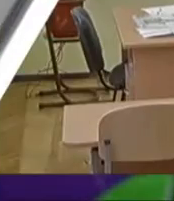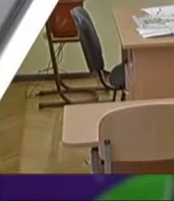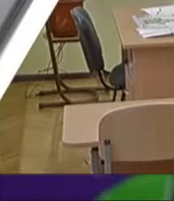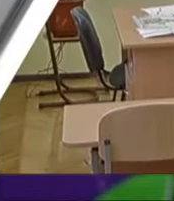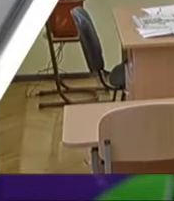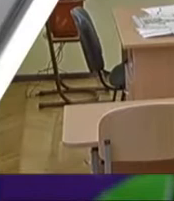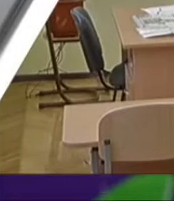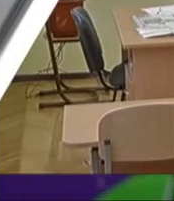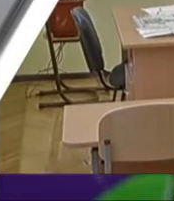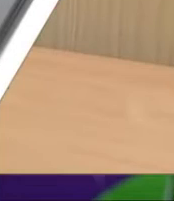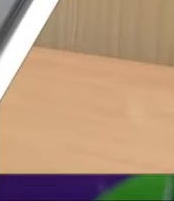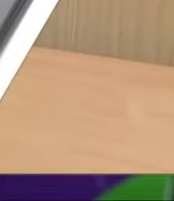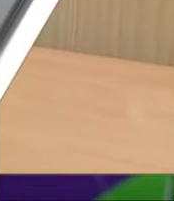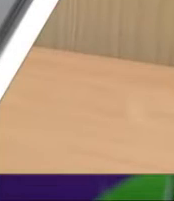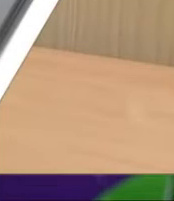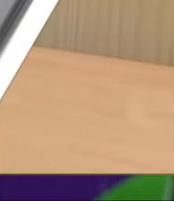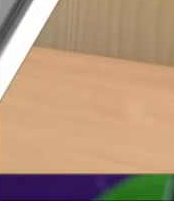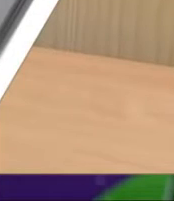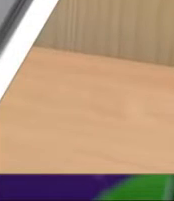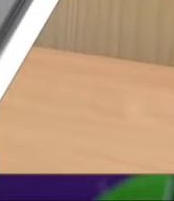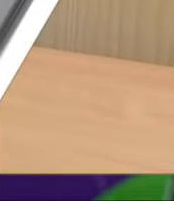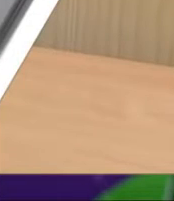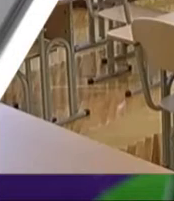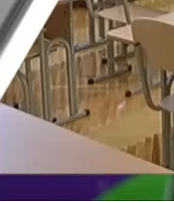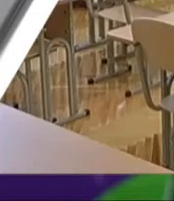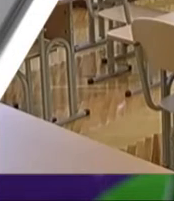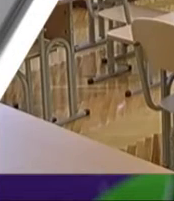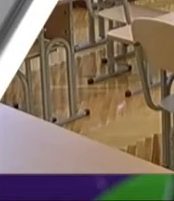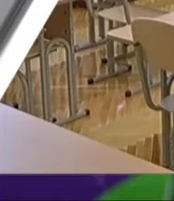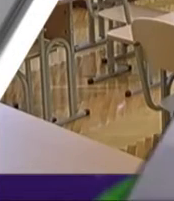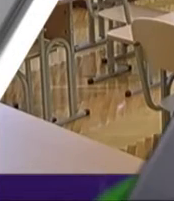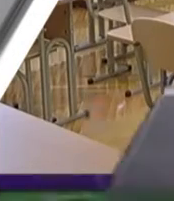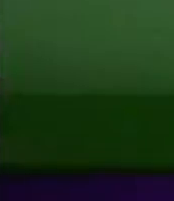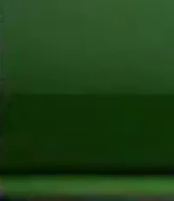Щоб попередити епідемію грипу в Києві, школи будуть зачинені майже тиждень.